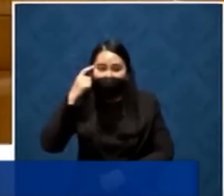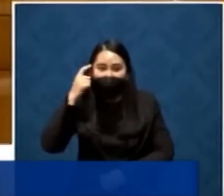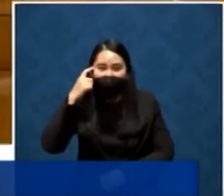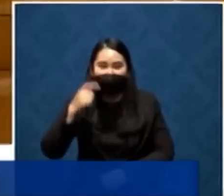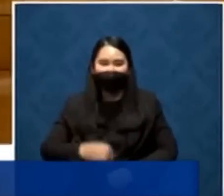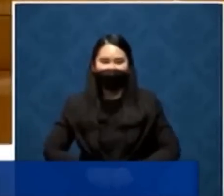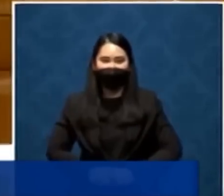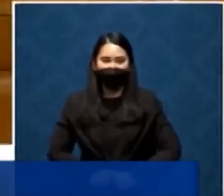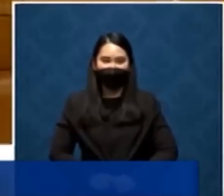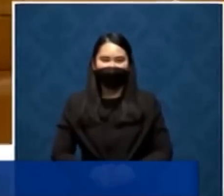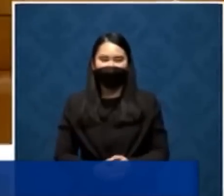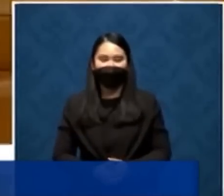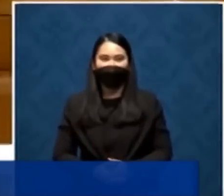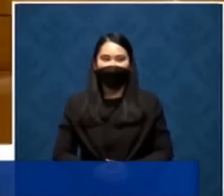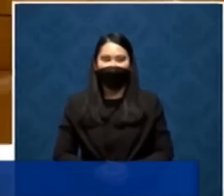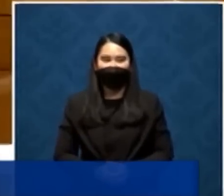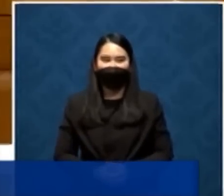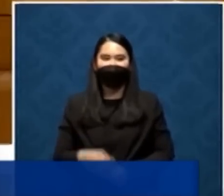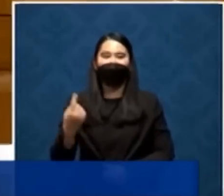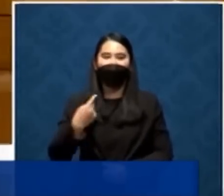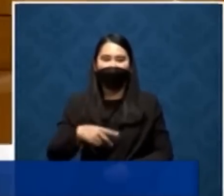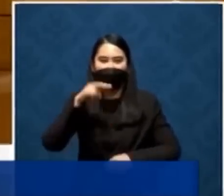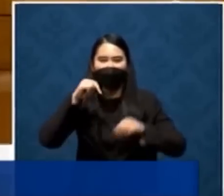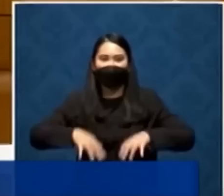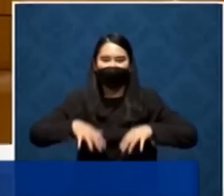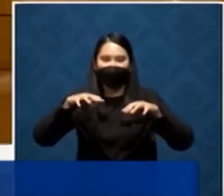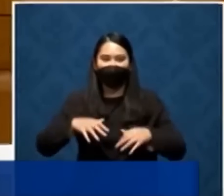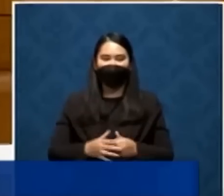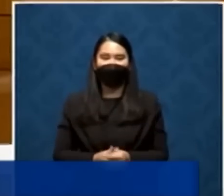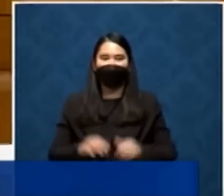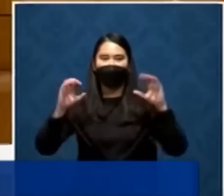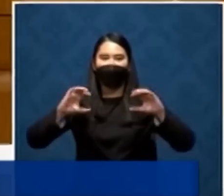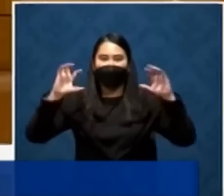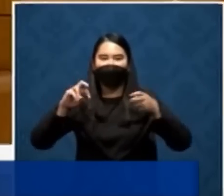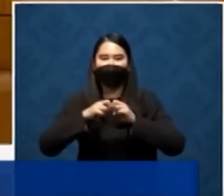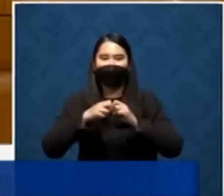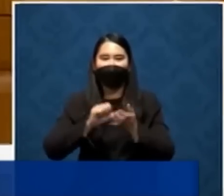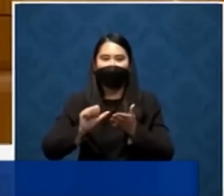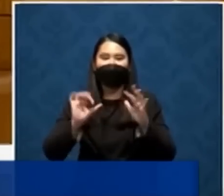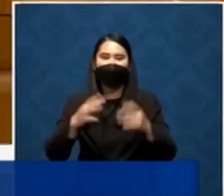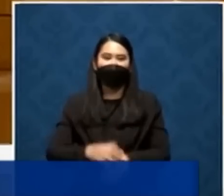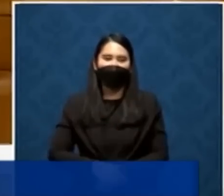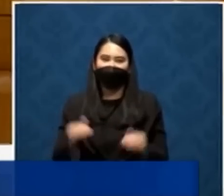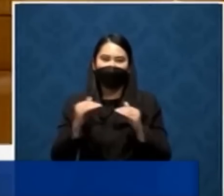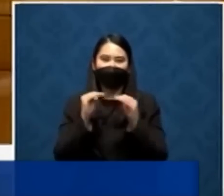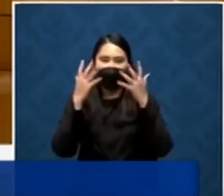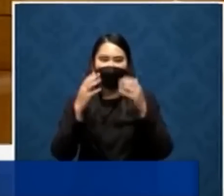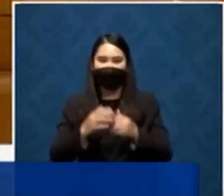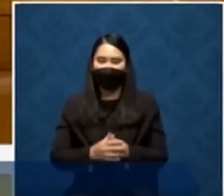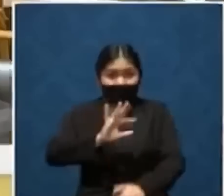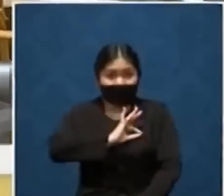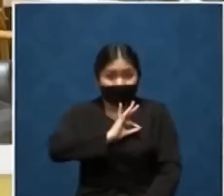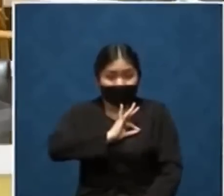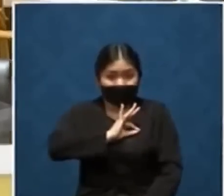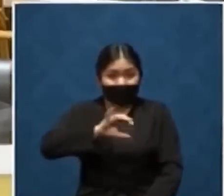ละเอียดอะถ้าตีก็ว่าท่วมเพราะรัฐบาลไม่แก้ปัญหาผมว่าไม่เป็นธรรมอะนะ